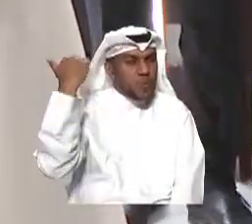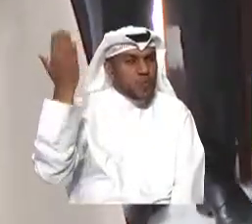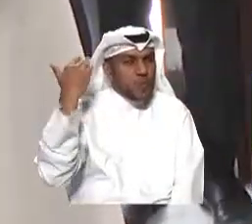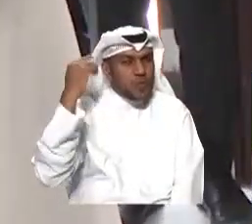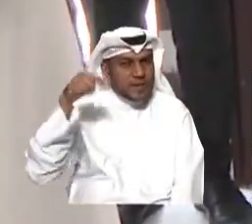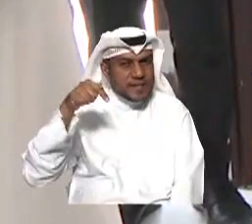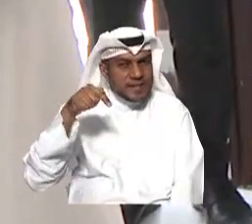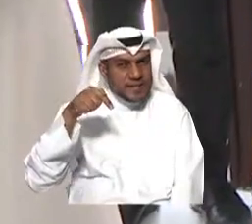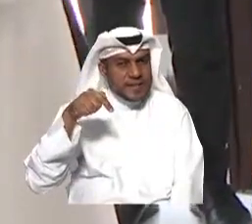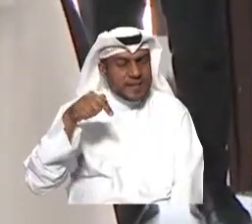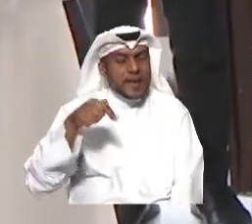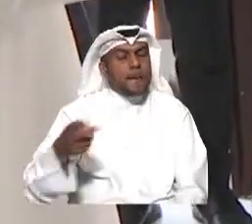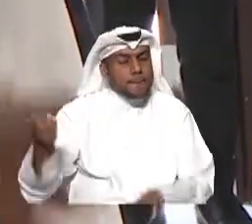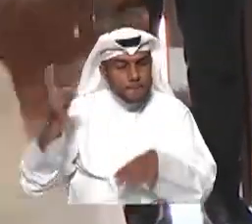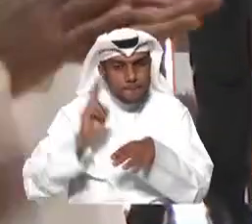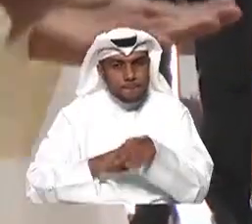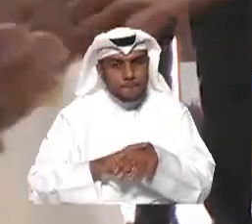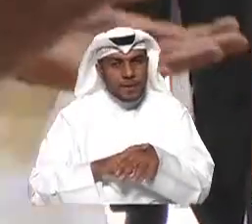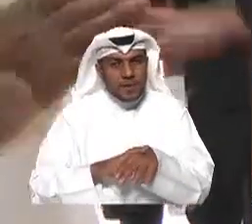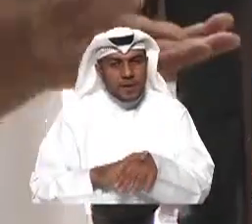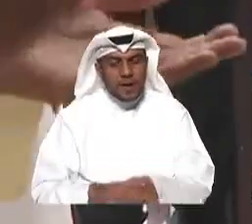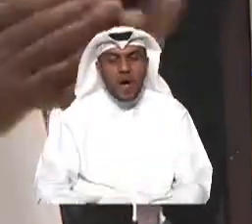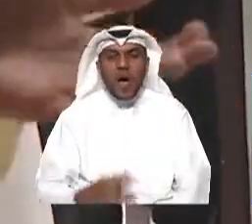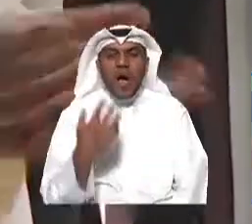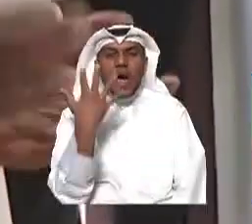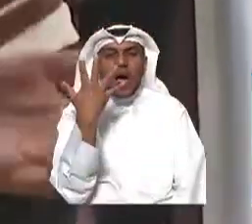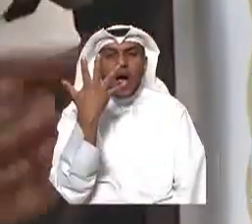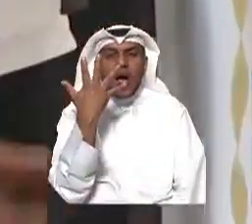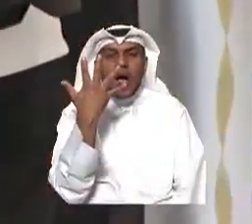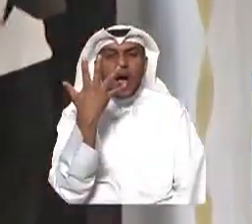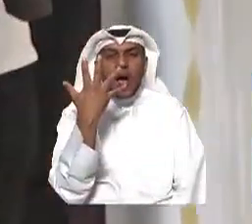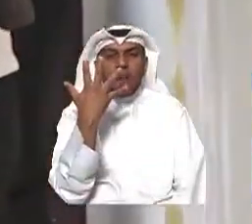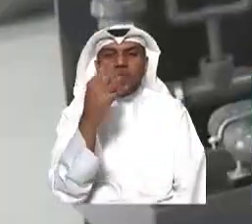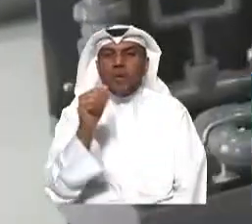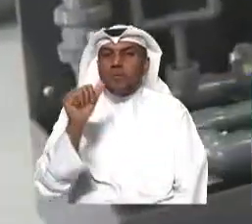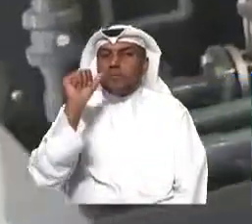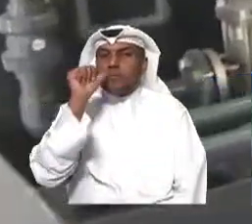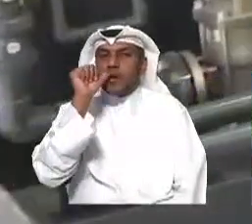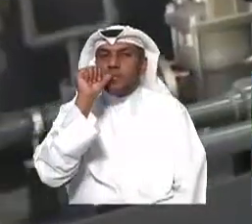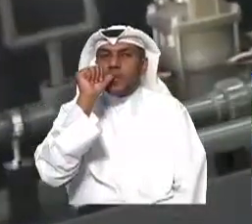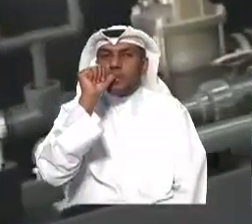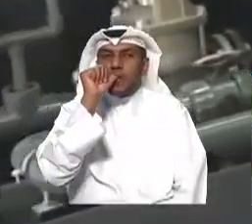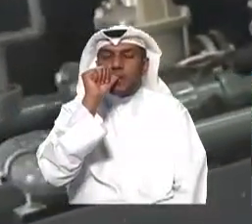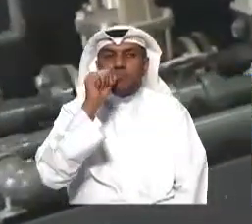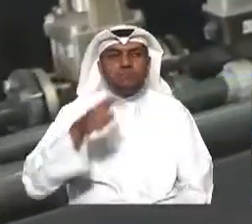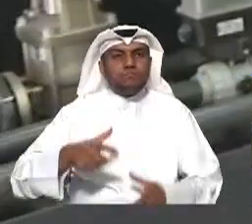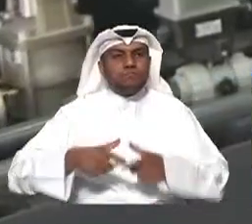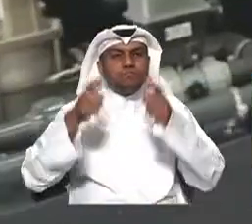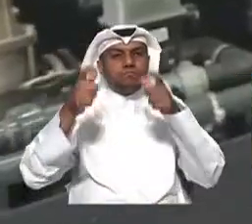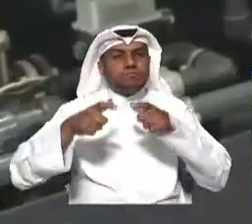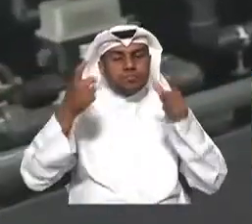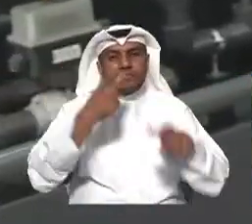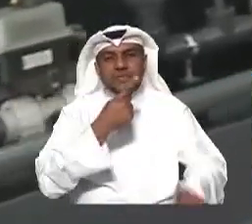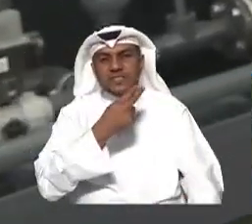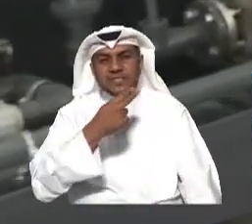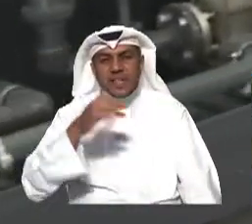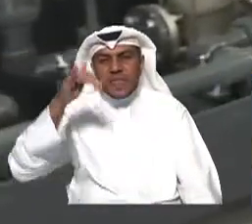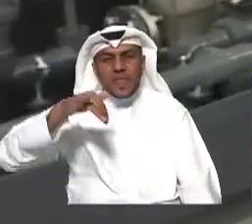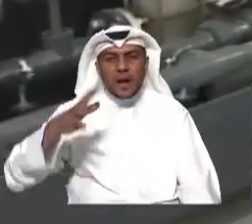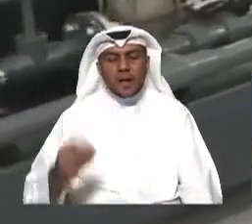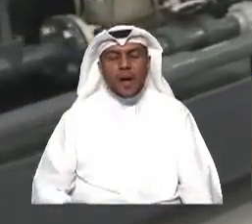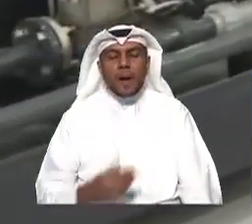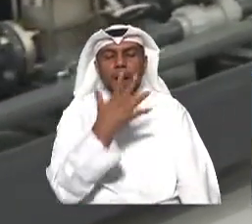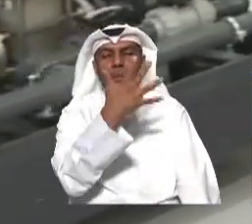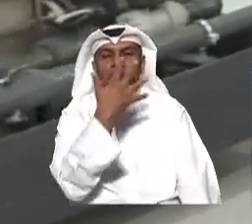المرحلة الثانية بخمسة خزانات جديدة من المياه العذبة تسع كل واحدة منها 55